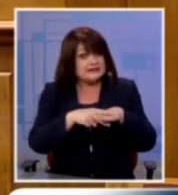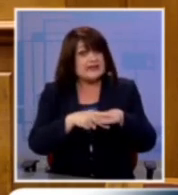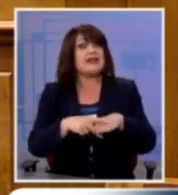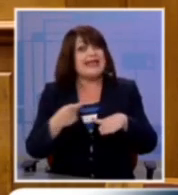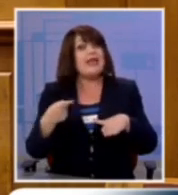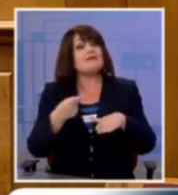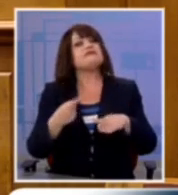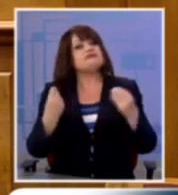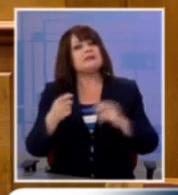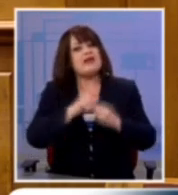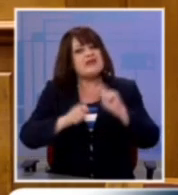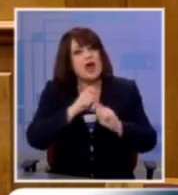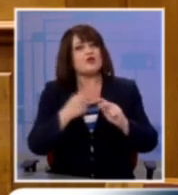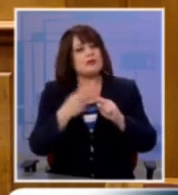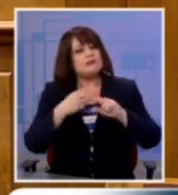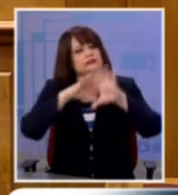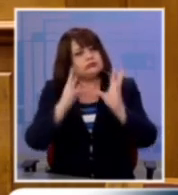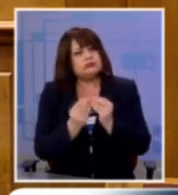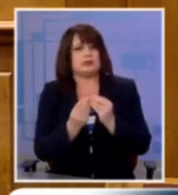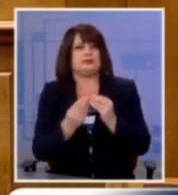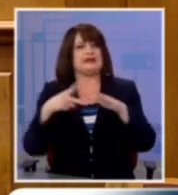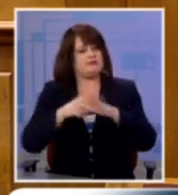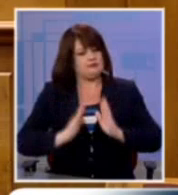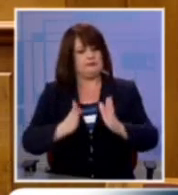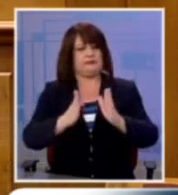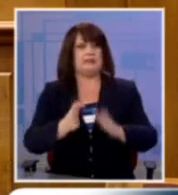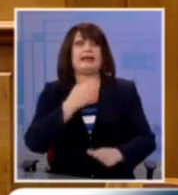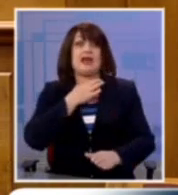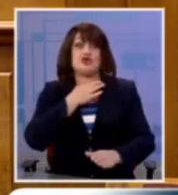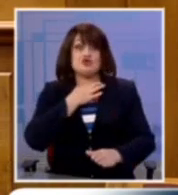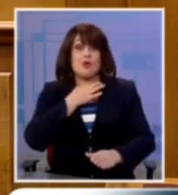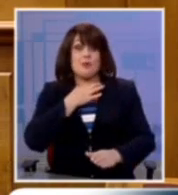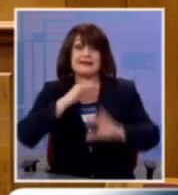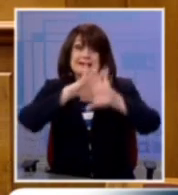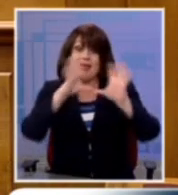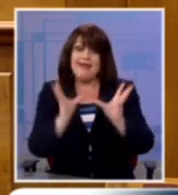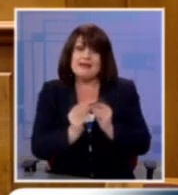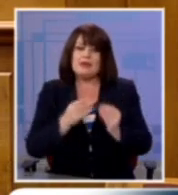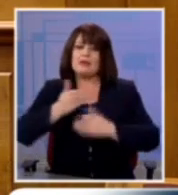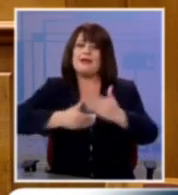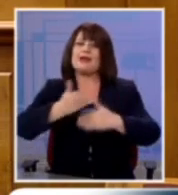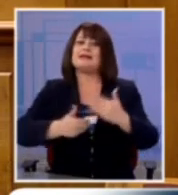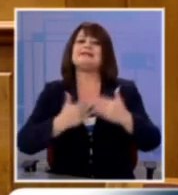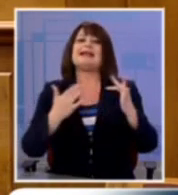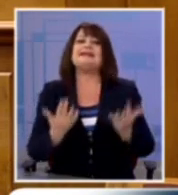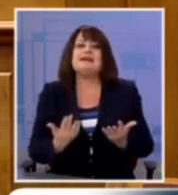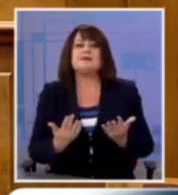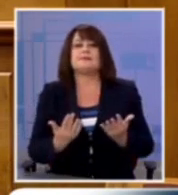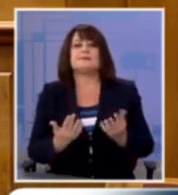αξιών. Χρειαζόμαστε άμεσα να βάλουμε μπροστά μια ενιαία διαδικασία